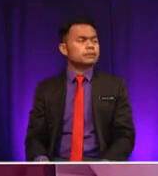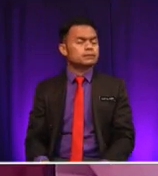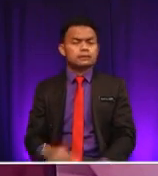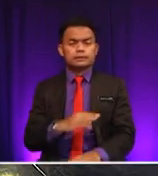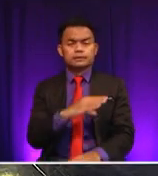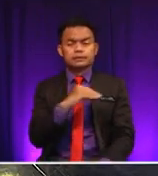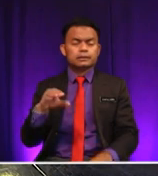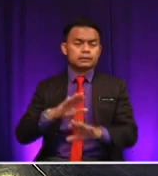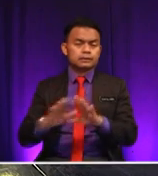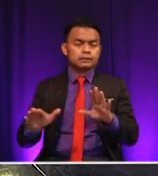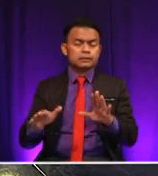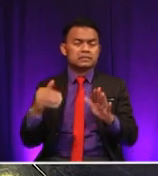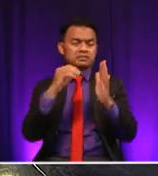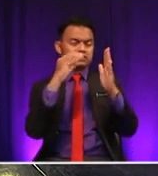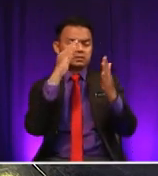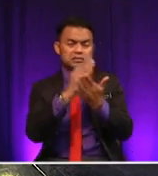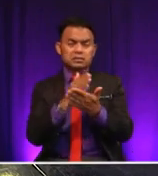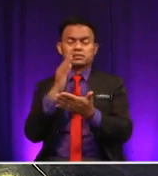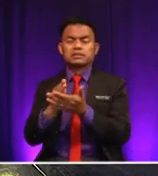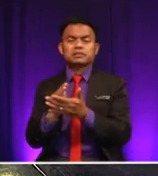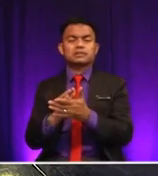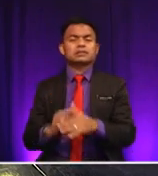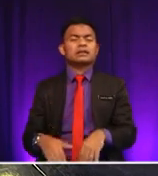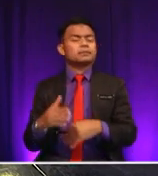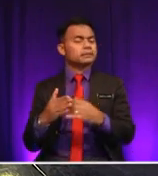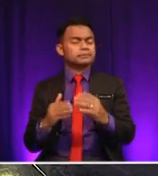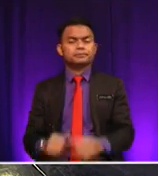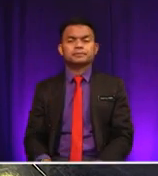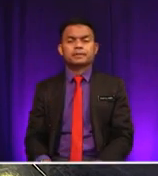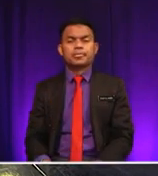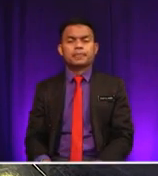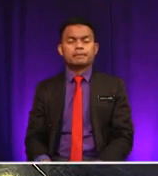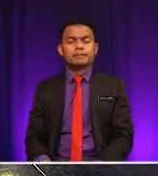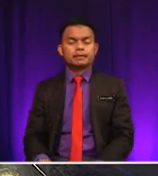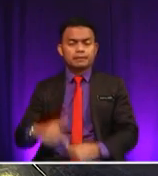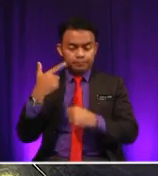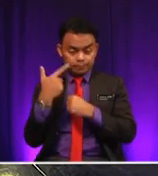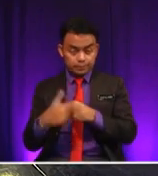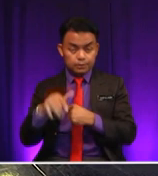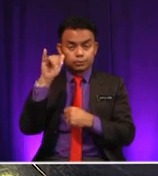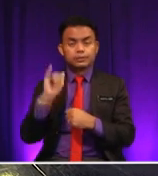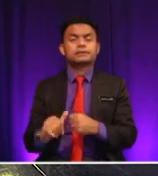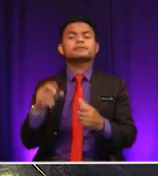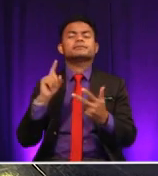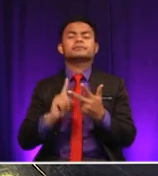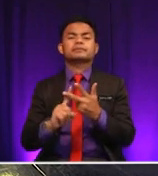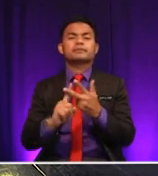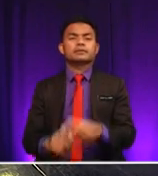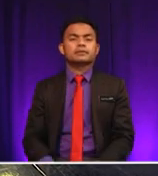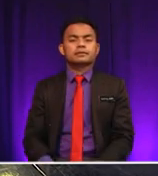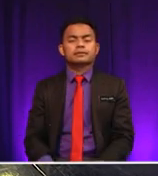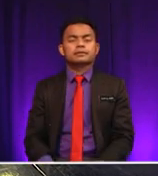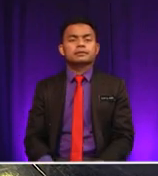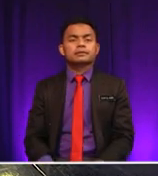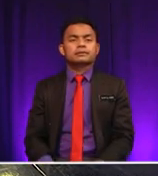tidak terlihat berapa orang fakta kisah Oke kemudian yang ketiga di mana ciri-ciri gurindam yang ketiga di mana